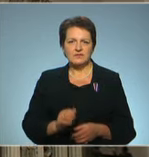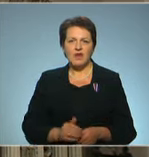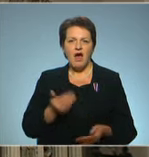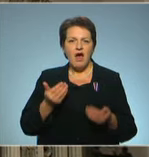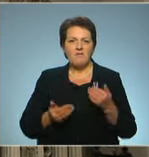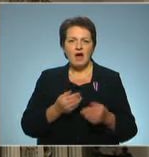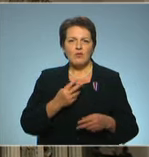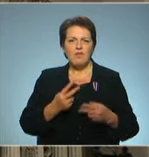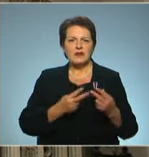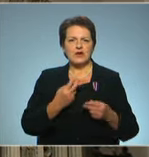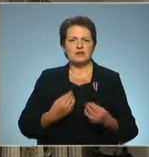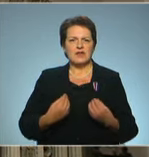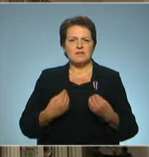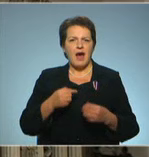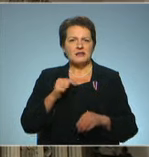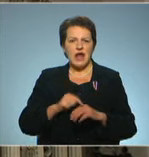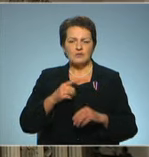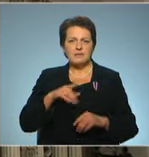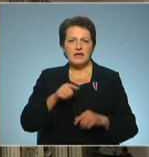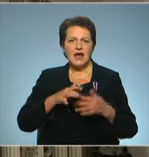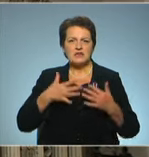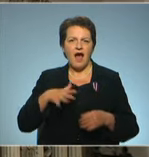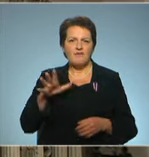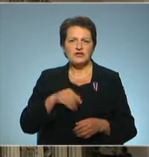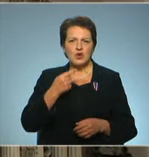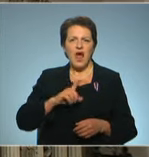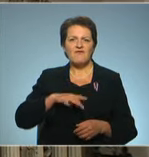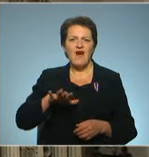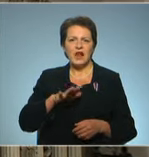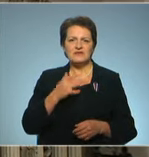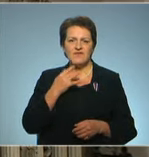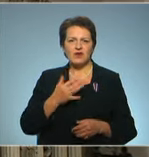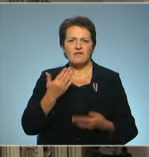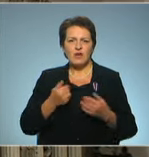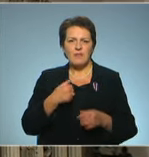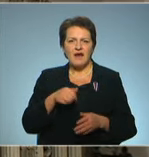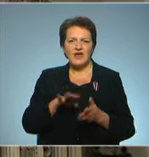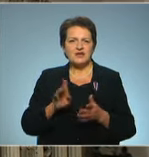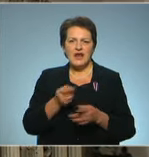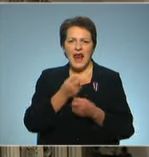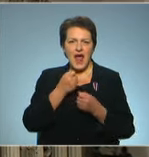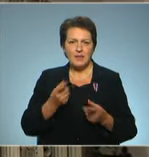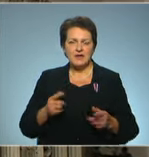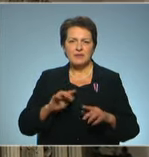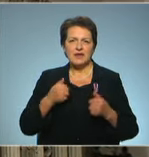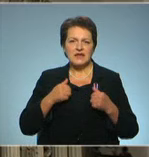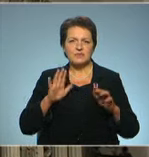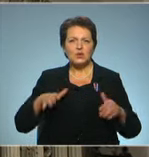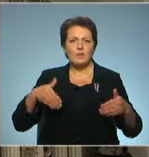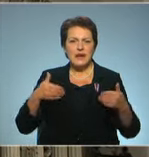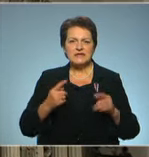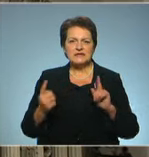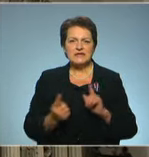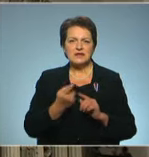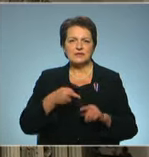Varbūt patriotiskais pacēlums bija tik liels, ka visi runāja valsts valodā, vai varbūt man vienkārši nelaimējās, bet es būtu priecājies sastapt